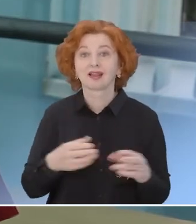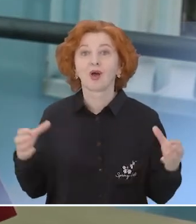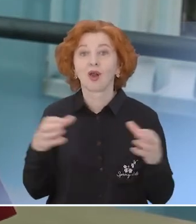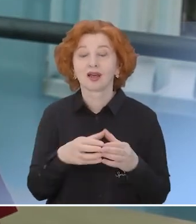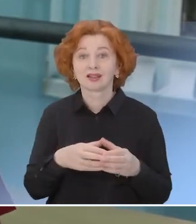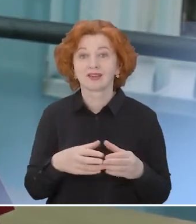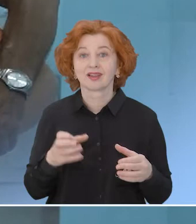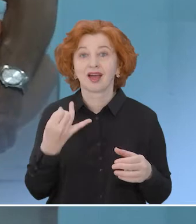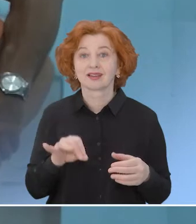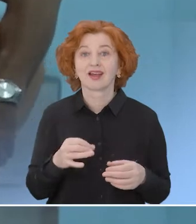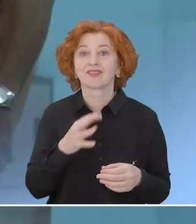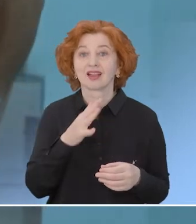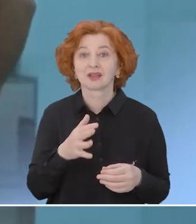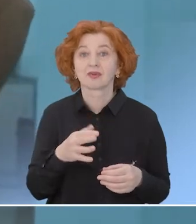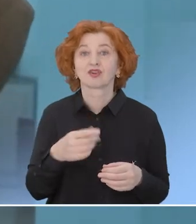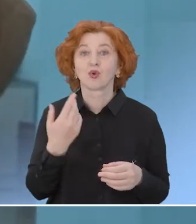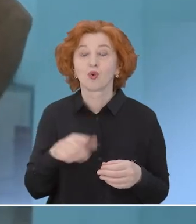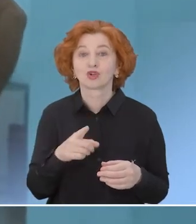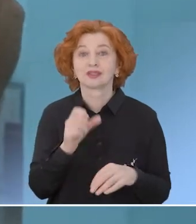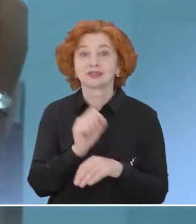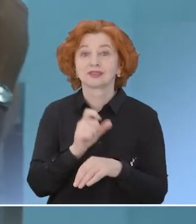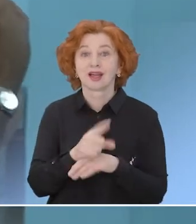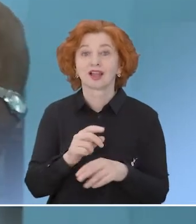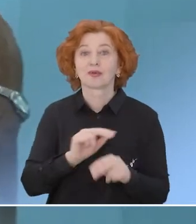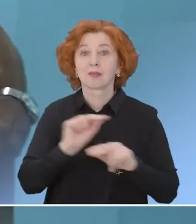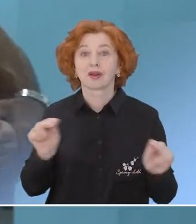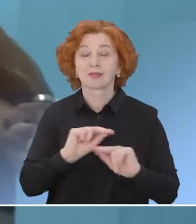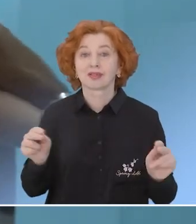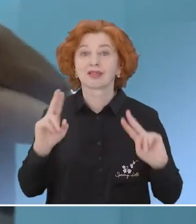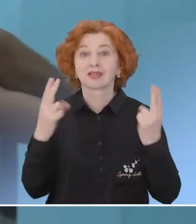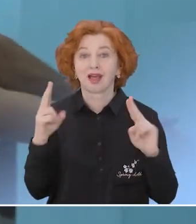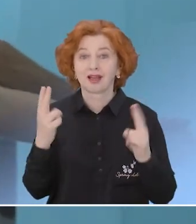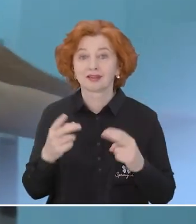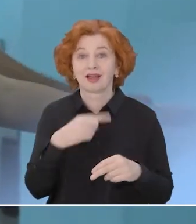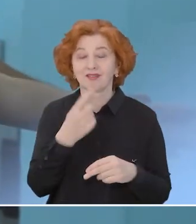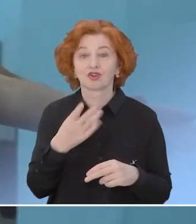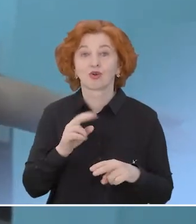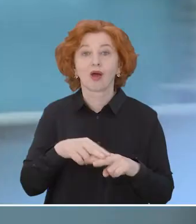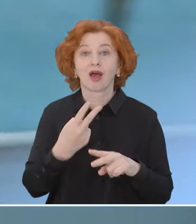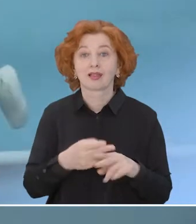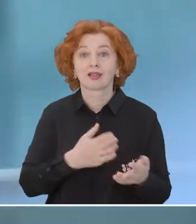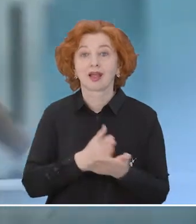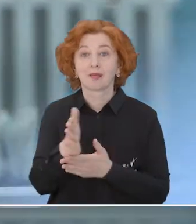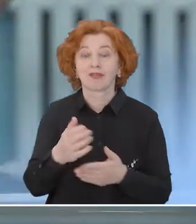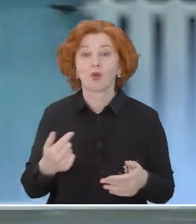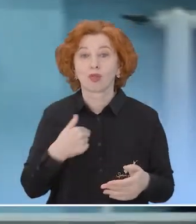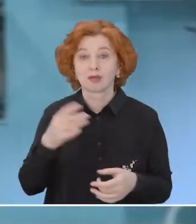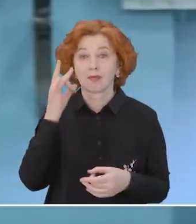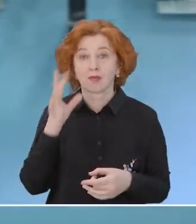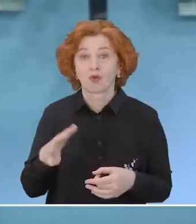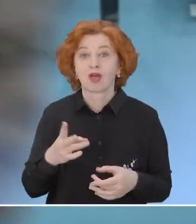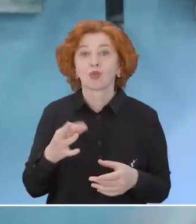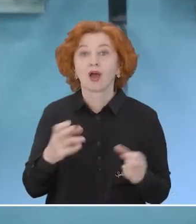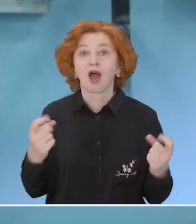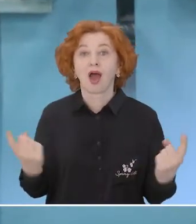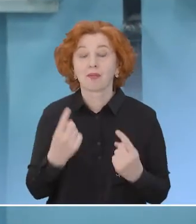это коллективное. Андрей Владимирович уже больше 40 лет преподает народные танцы. Говорит, что это направление у нас